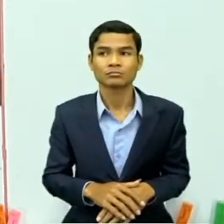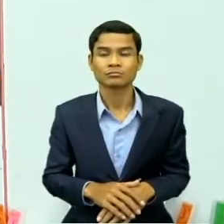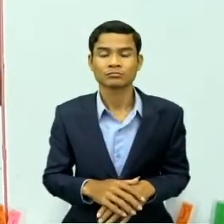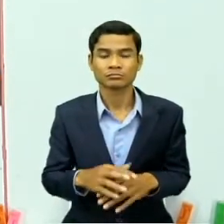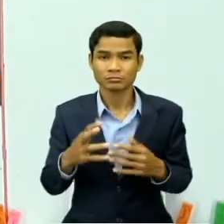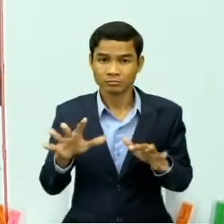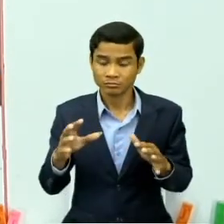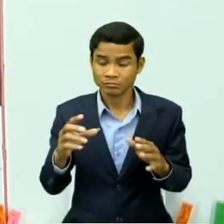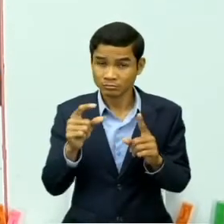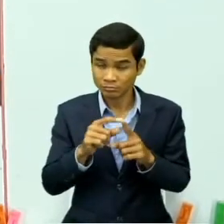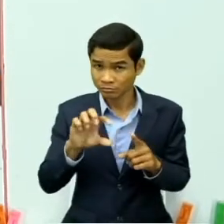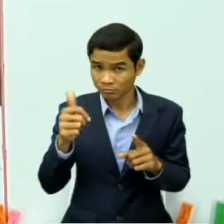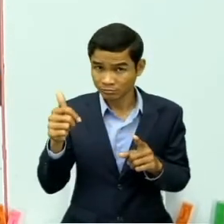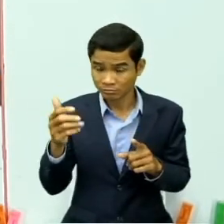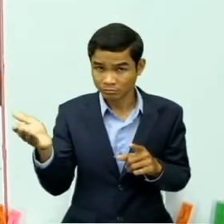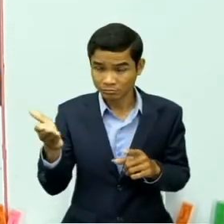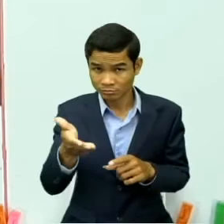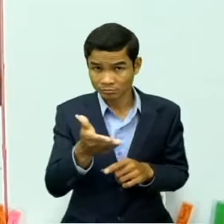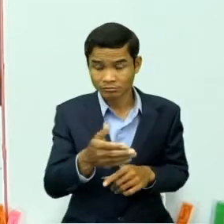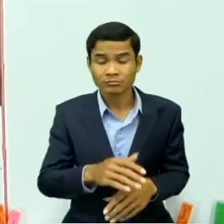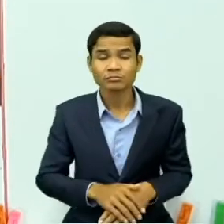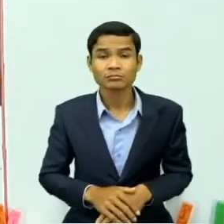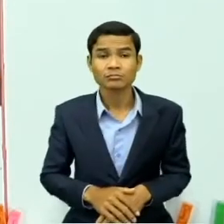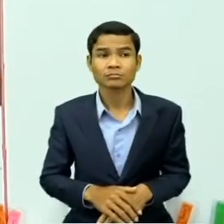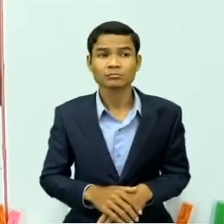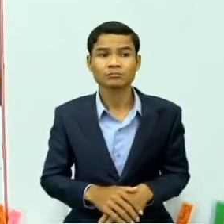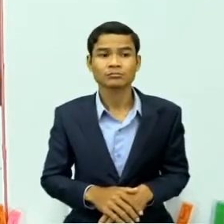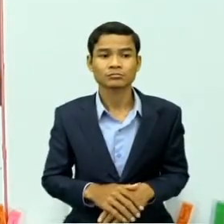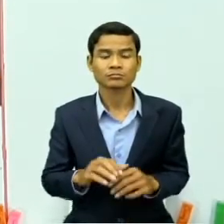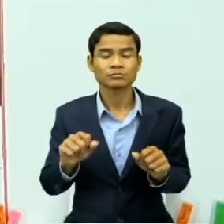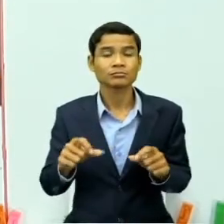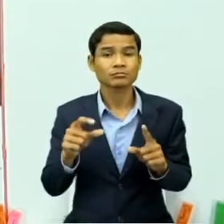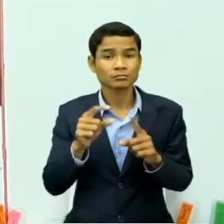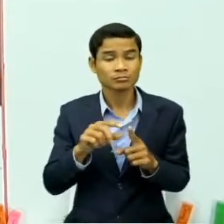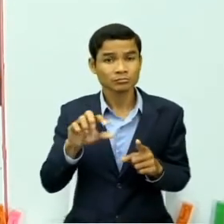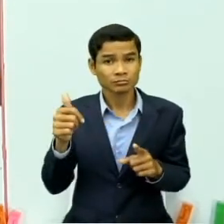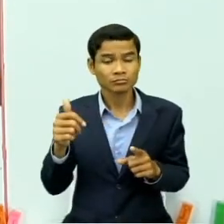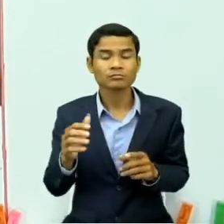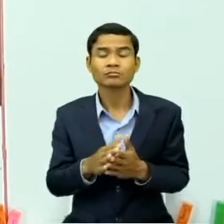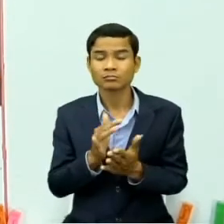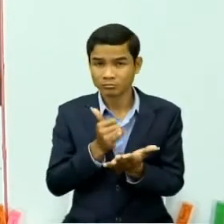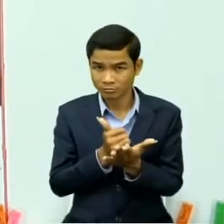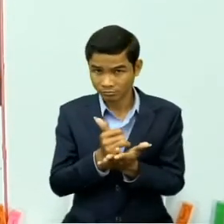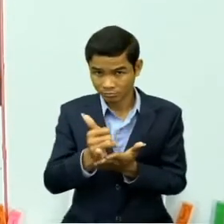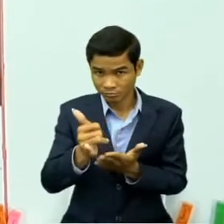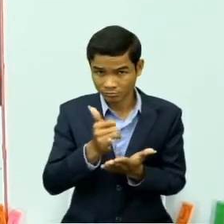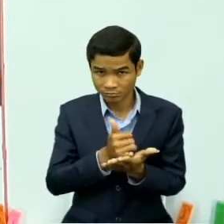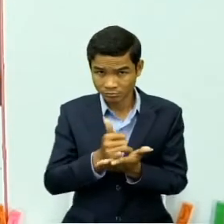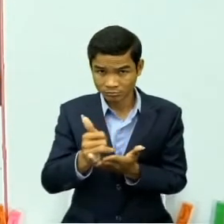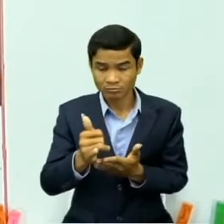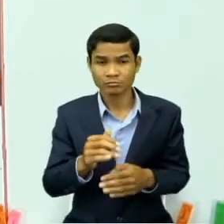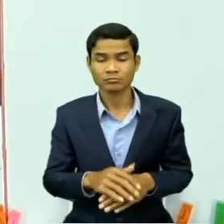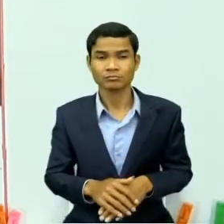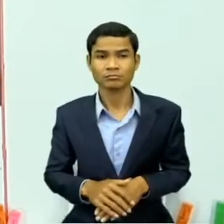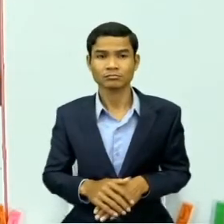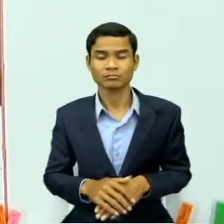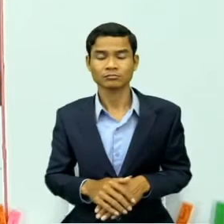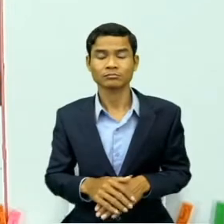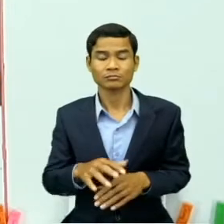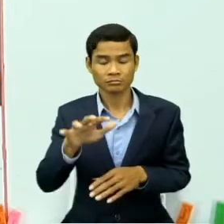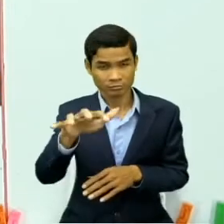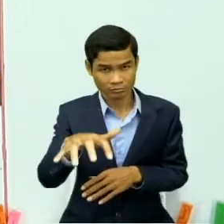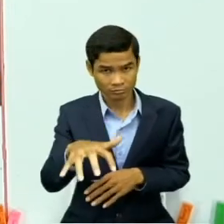chà miên pía ấy tiết con chà miên pía chúa chà rô